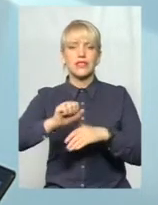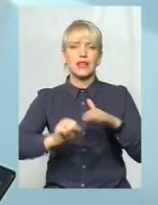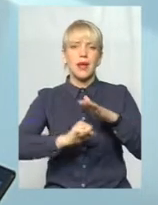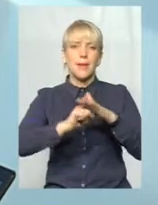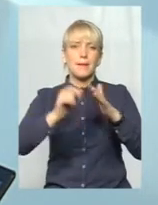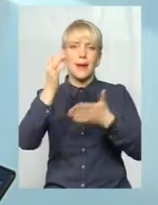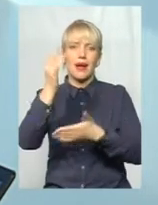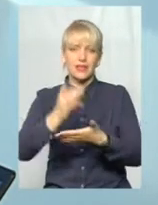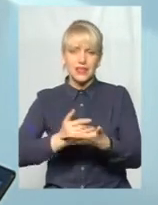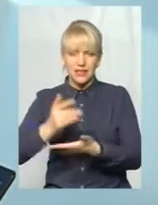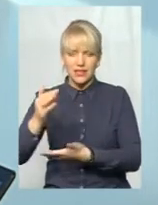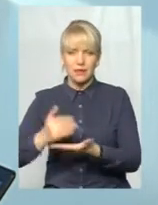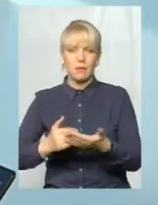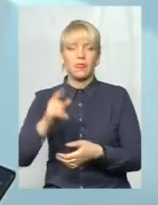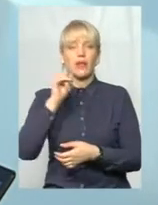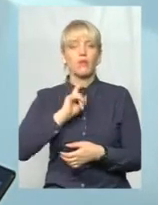всі можливі